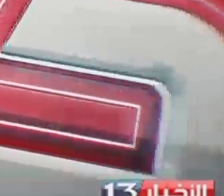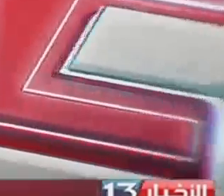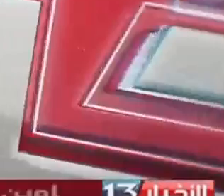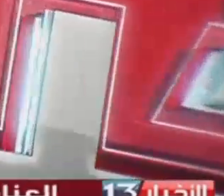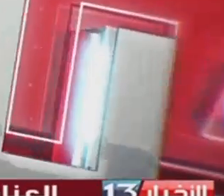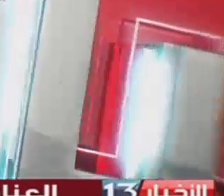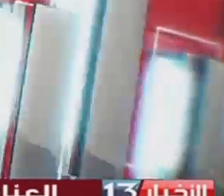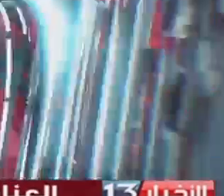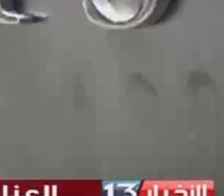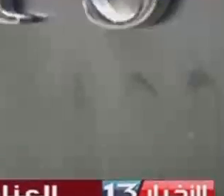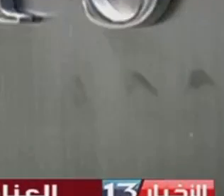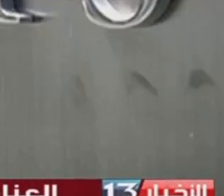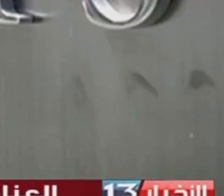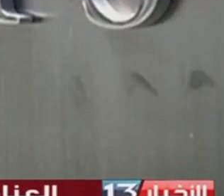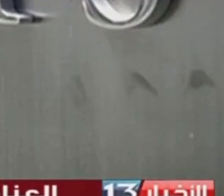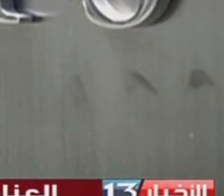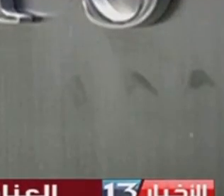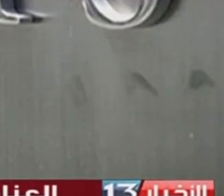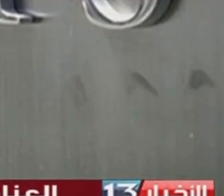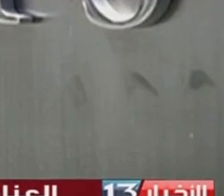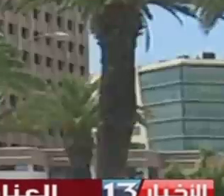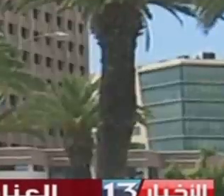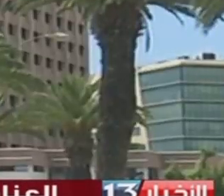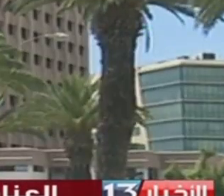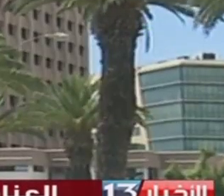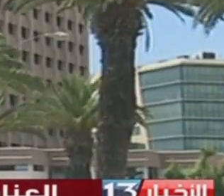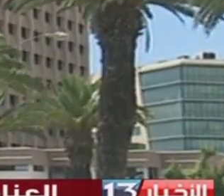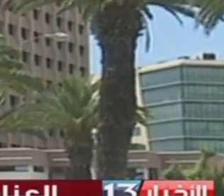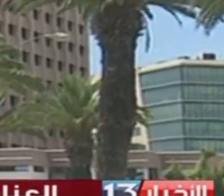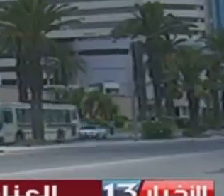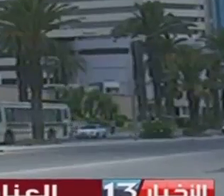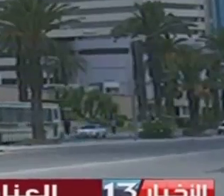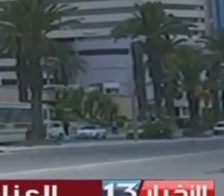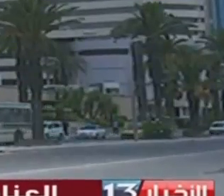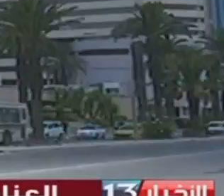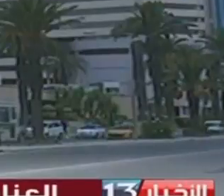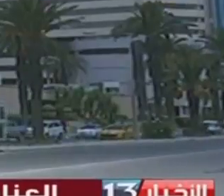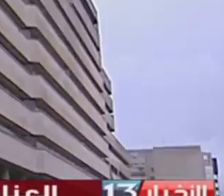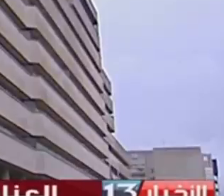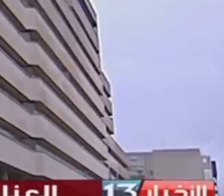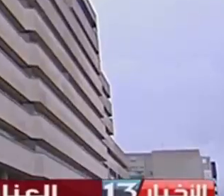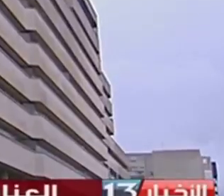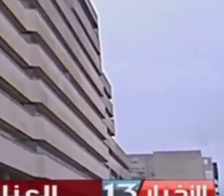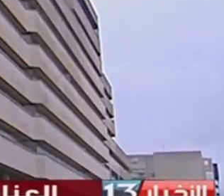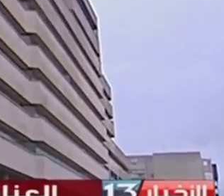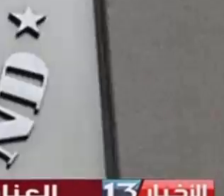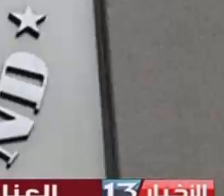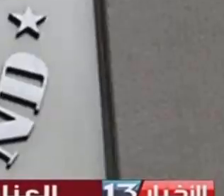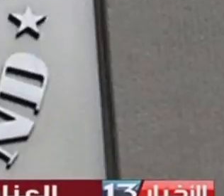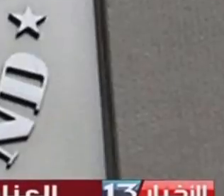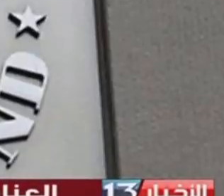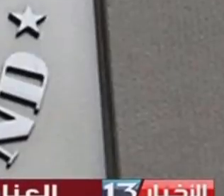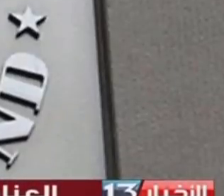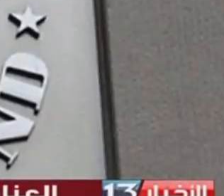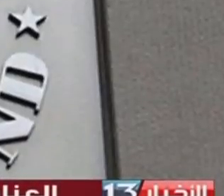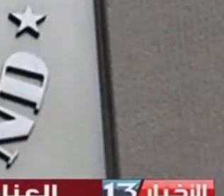وكاله التصنيف الائتماني موديز تضخيم السيادي الى تونس قيد المراجعه وصندوق النقد الدولي يصرح بان